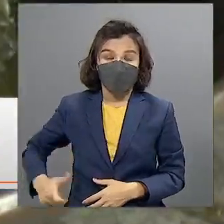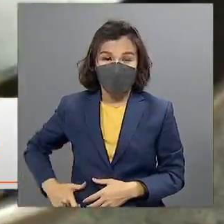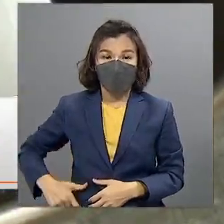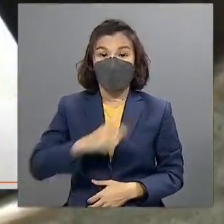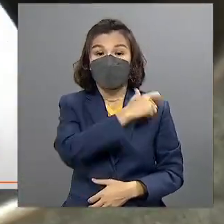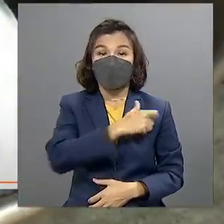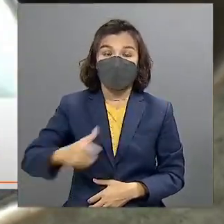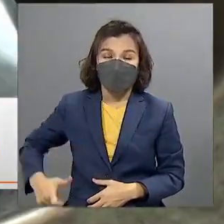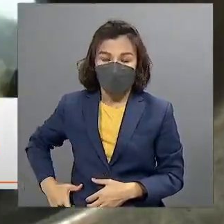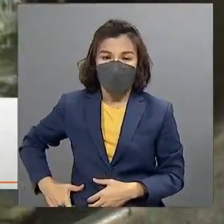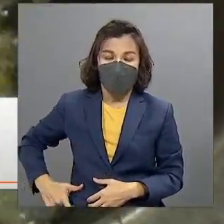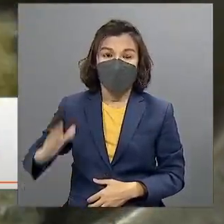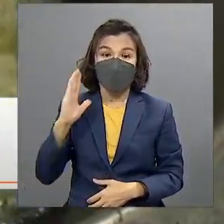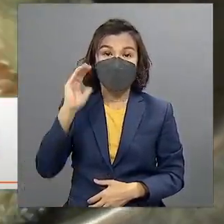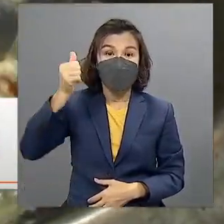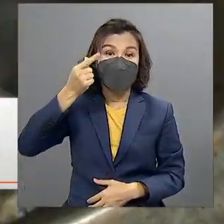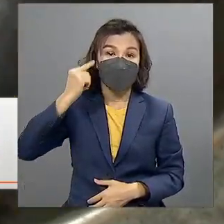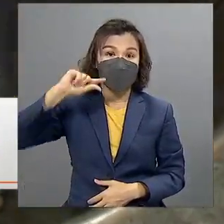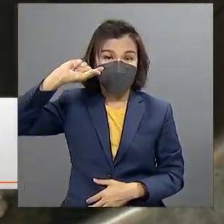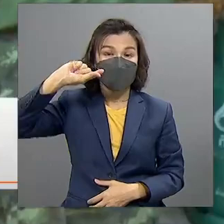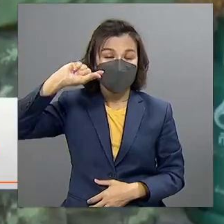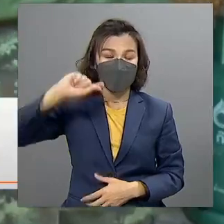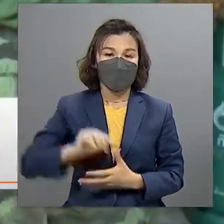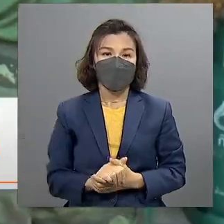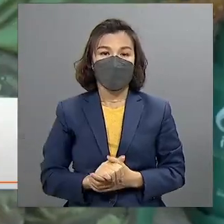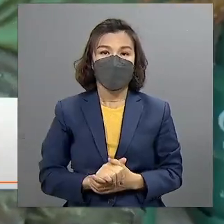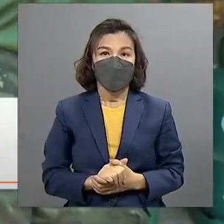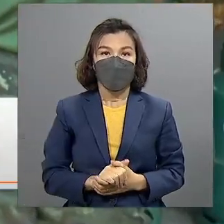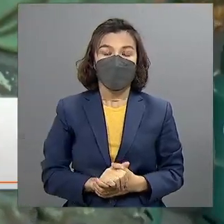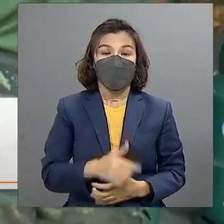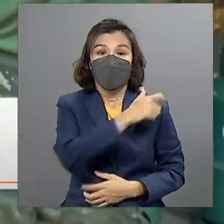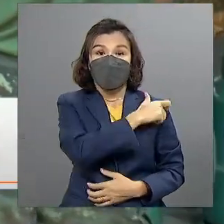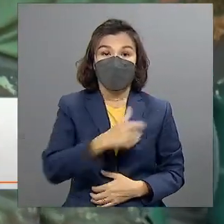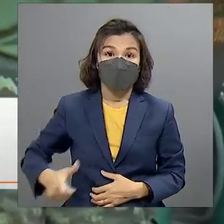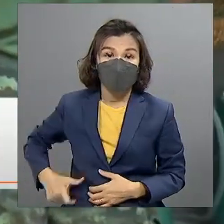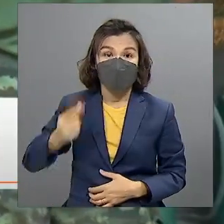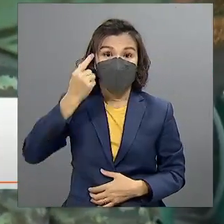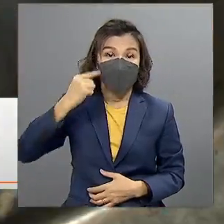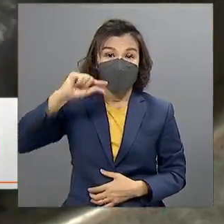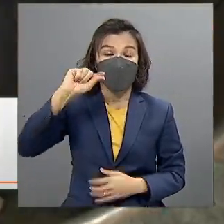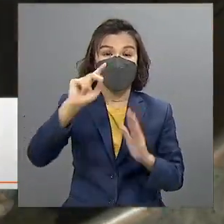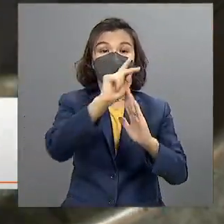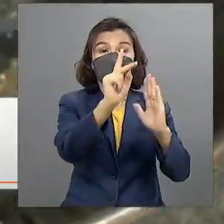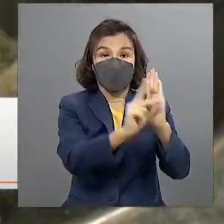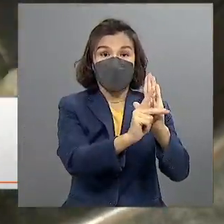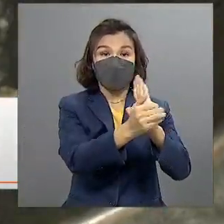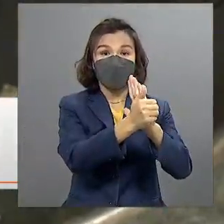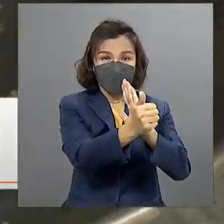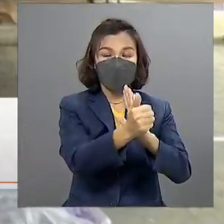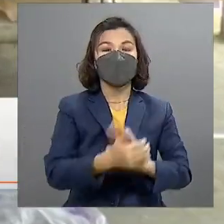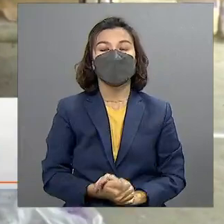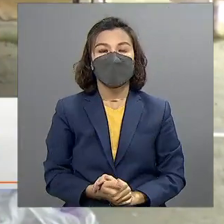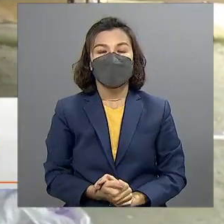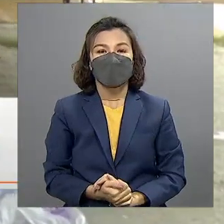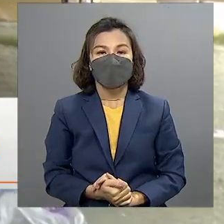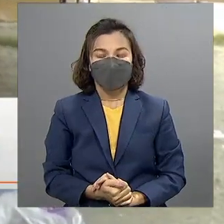นาถนายกกิติมศักดิ์และสมเด็จพระเจ้าลูกเธอเจ้าฟ้าพัชรกิติยาภานเรนทิราเทพยวดีกรมหลวงรา